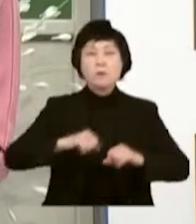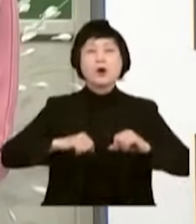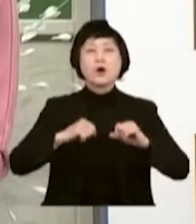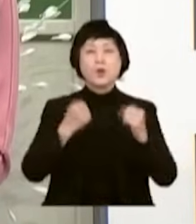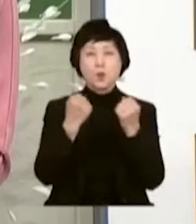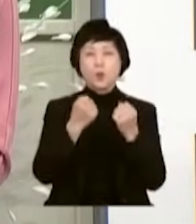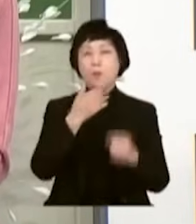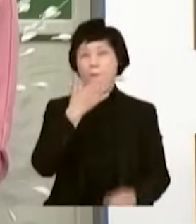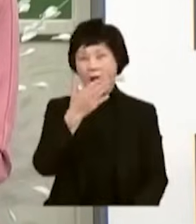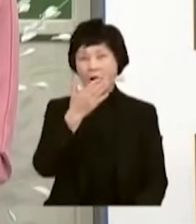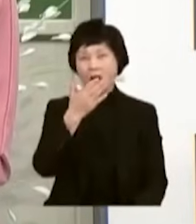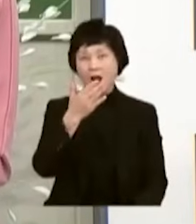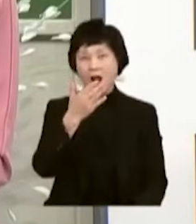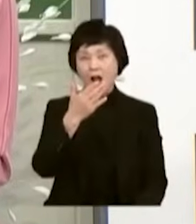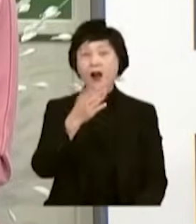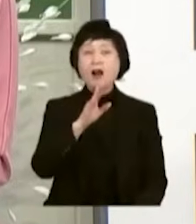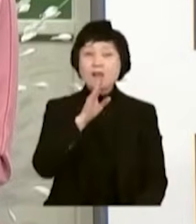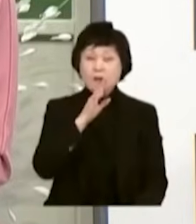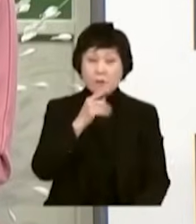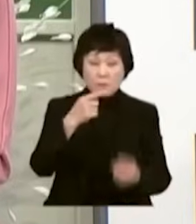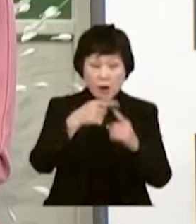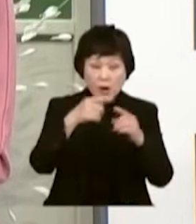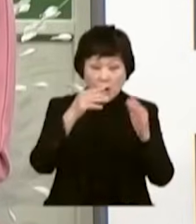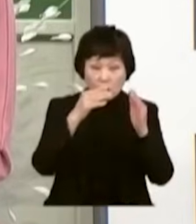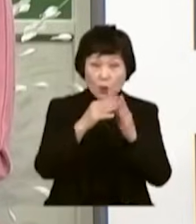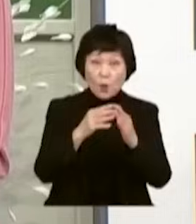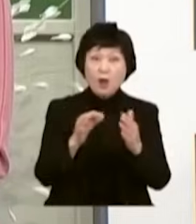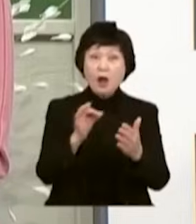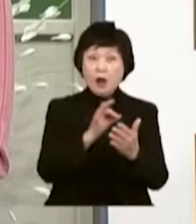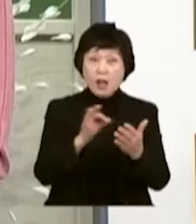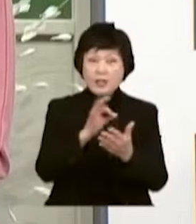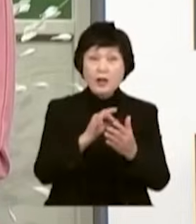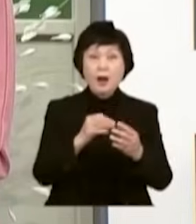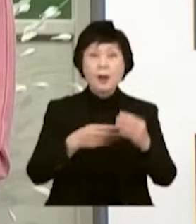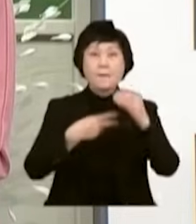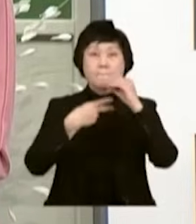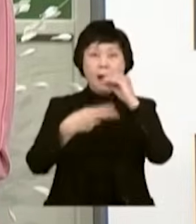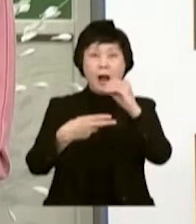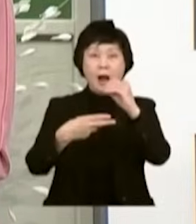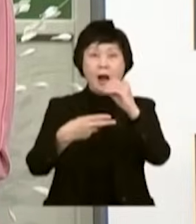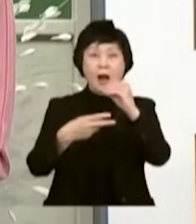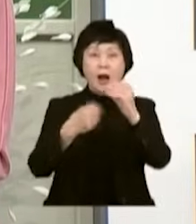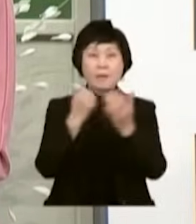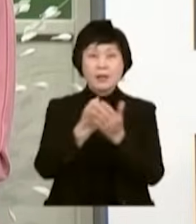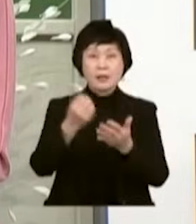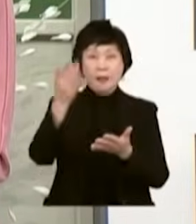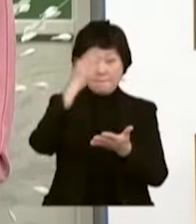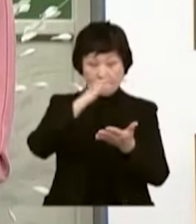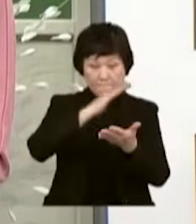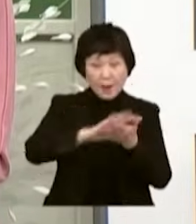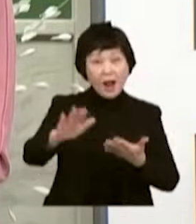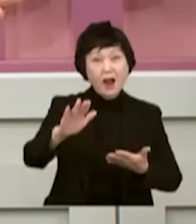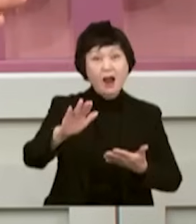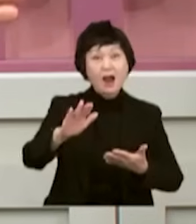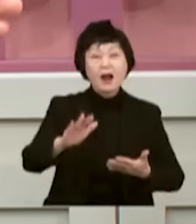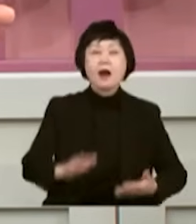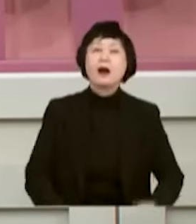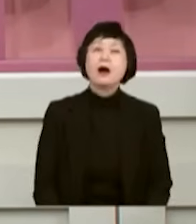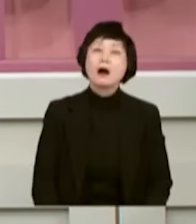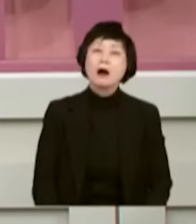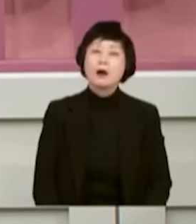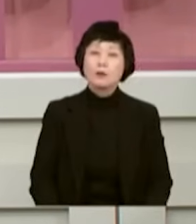다 네네네. 다 벌써 선교 네. 부재로 다 써버렸어요. 네. 아니 그러면 이제 네. 교회 건축은 뭘로 해요? 그날 제가 이제